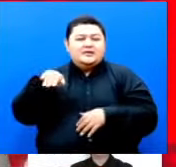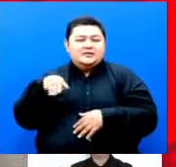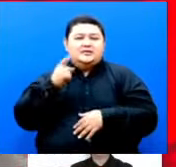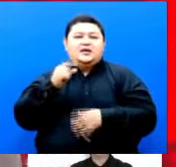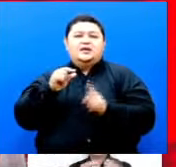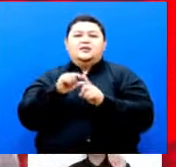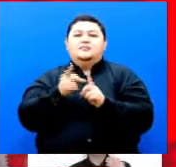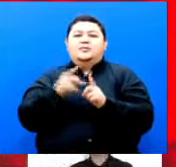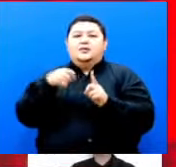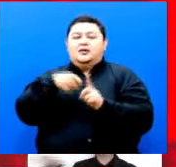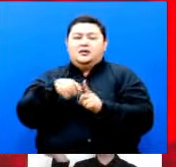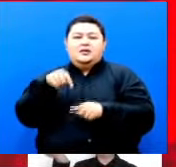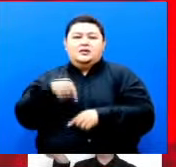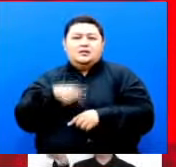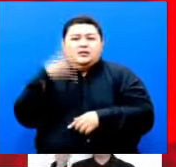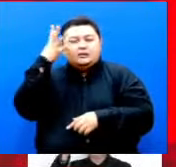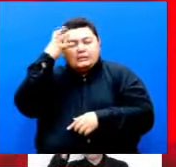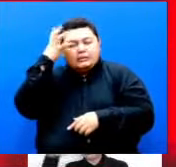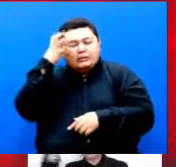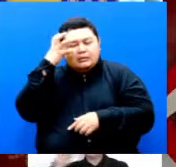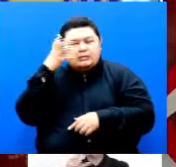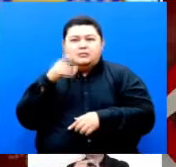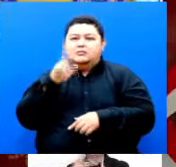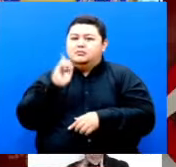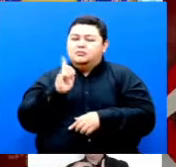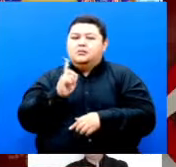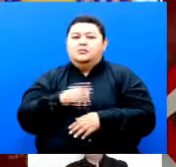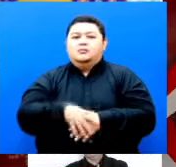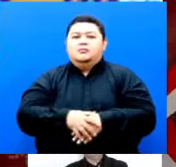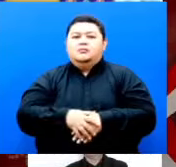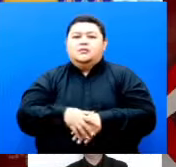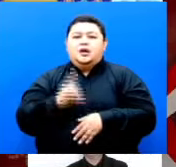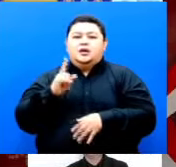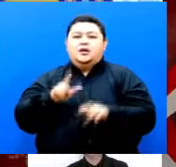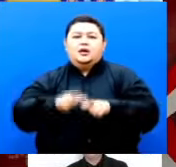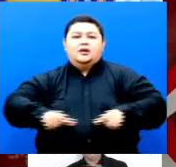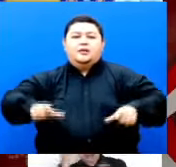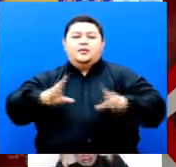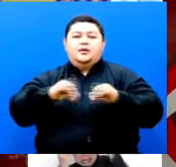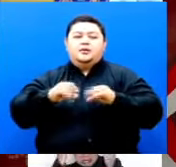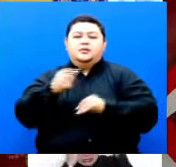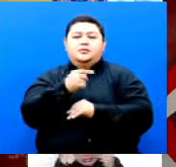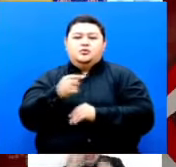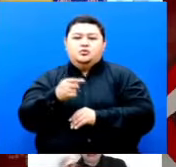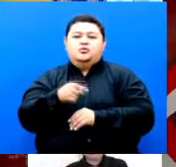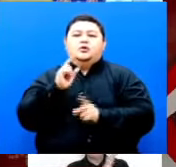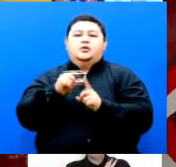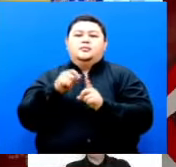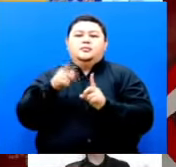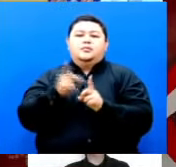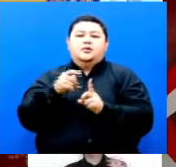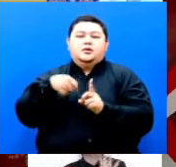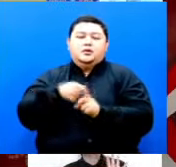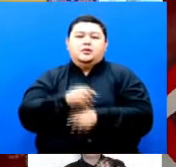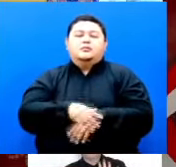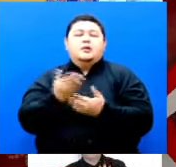diberhentikandansaatini streskarenapeluangkerja tiba-tibaberkurang,merekaterkenadampak PHK.Apaide